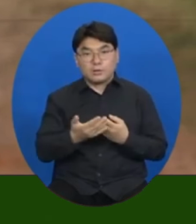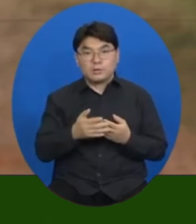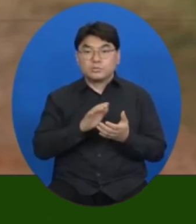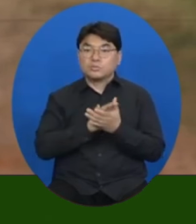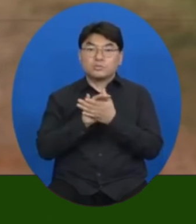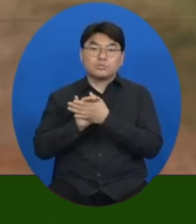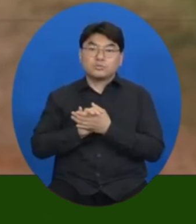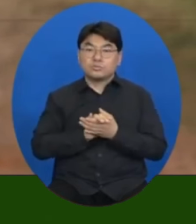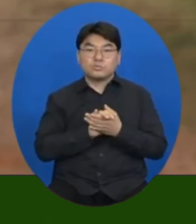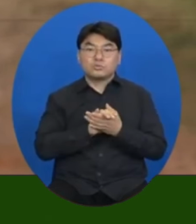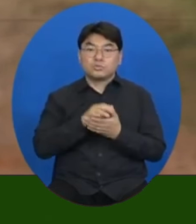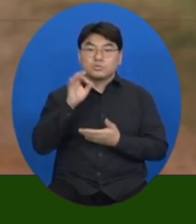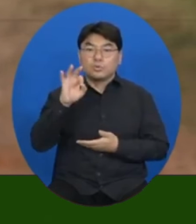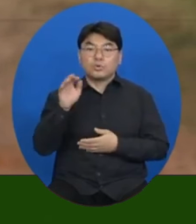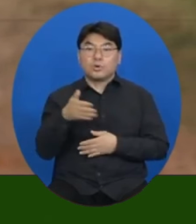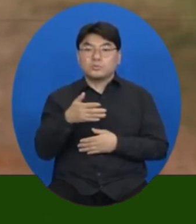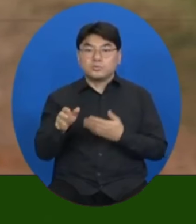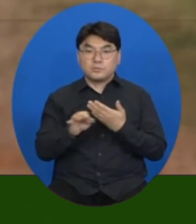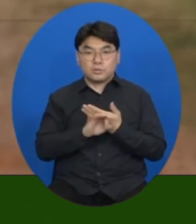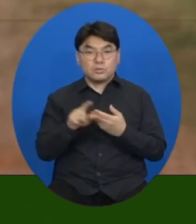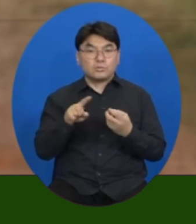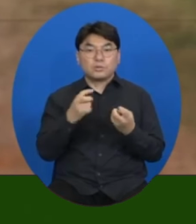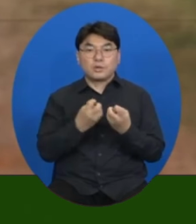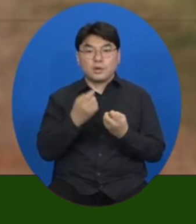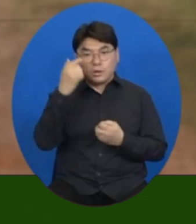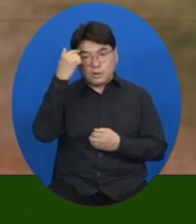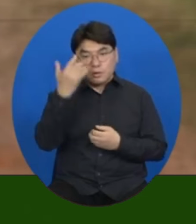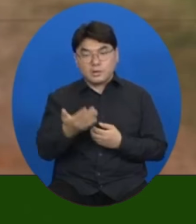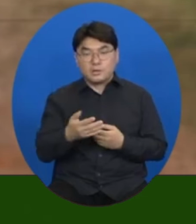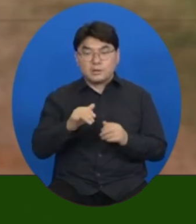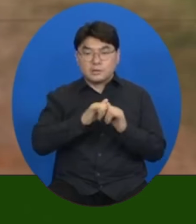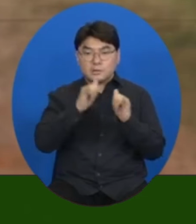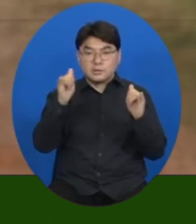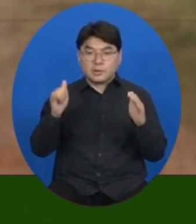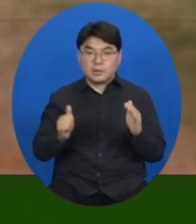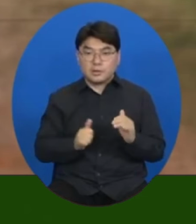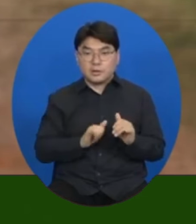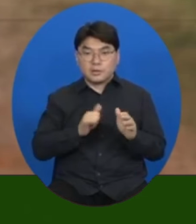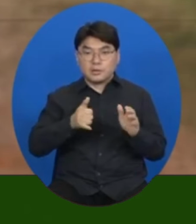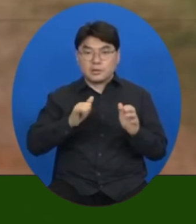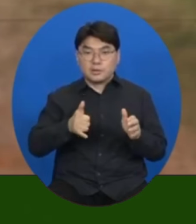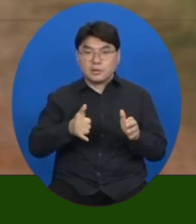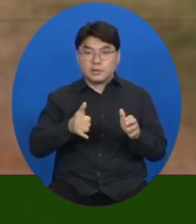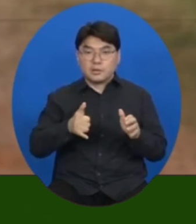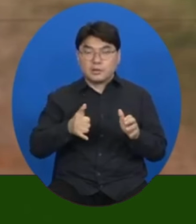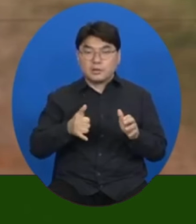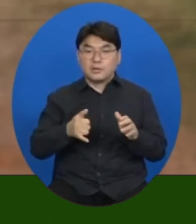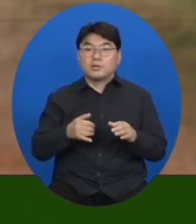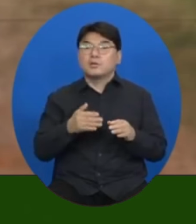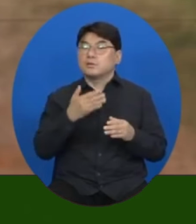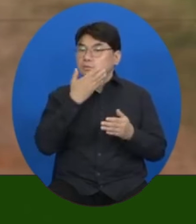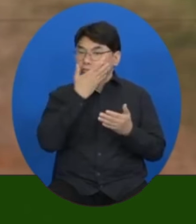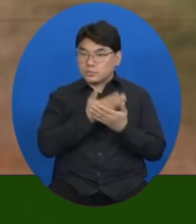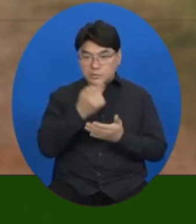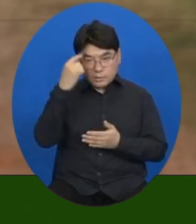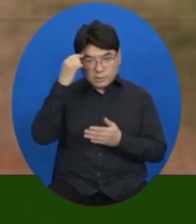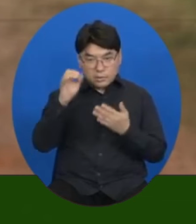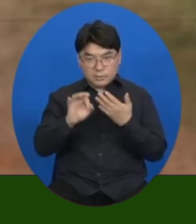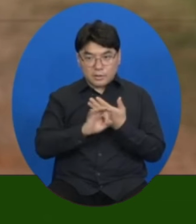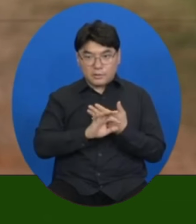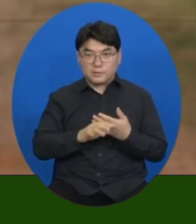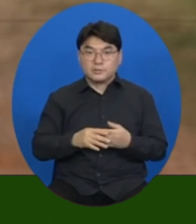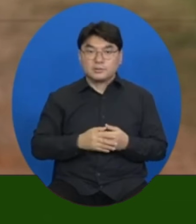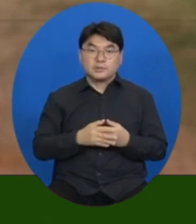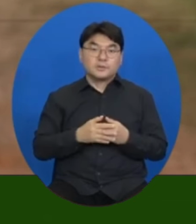어떻게 되겠습니까이 세상의 것들에 정체성을 둔다면 그것은 곧 여러분들을 실망시킬 것입니다